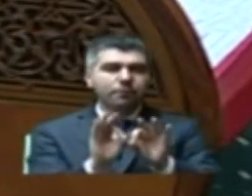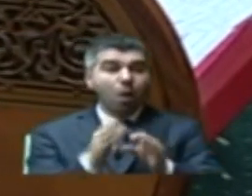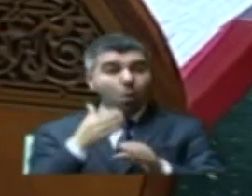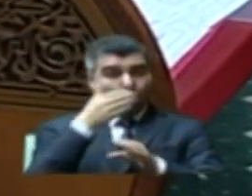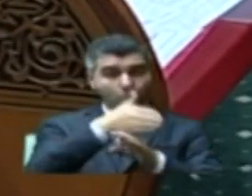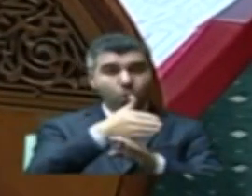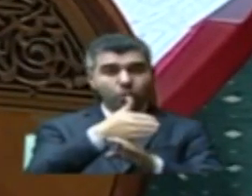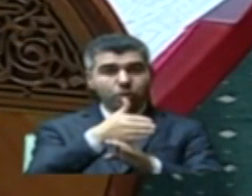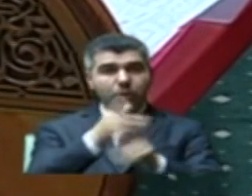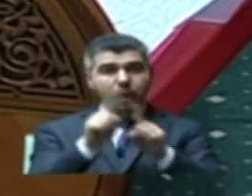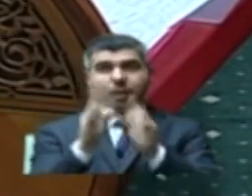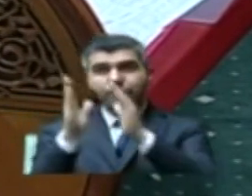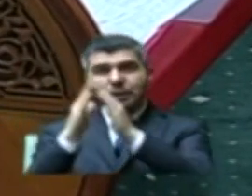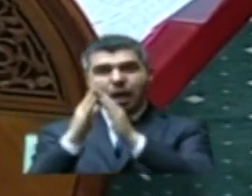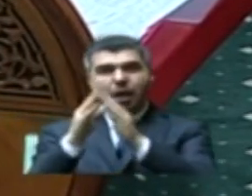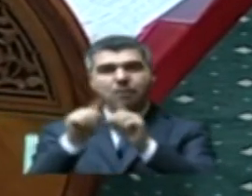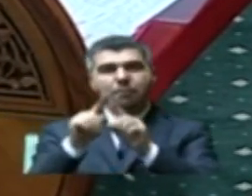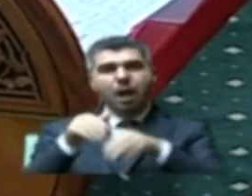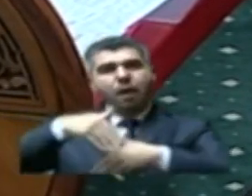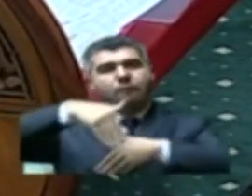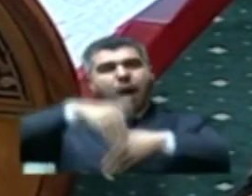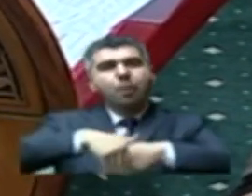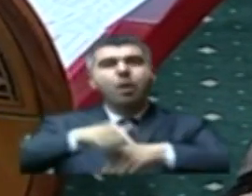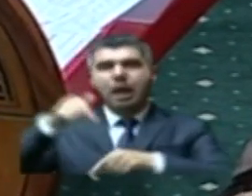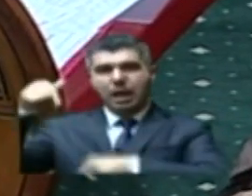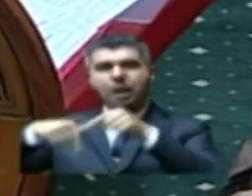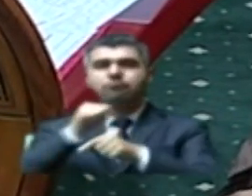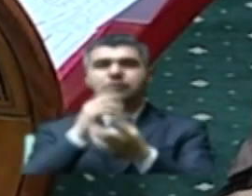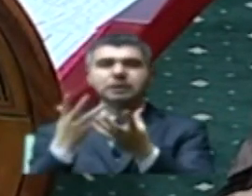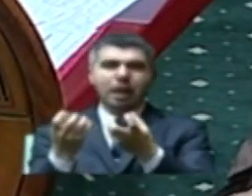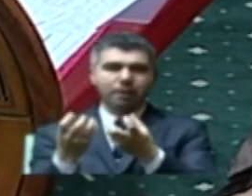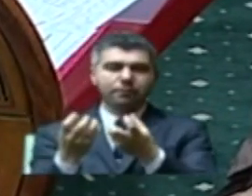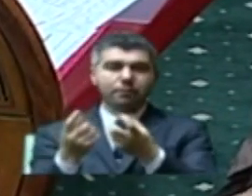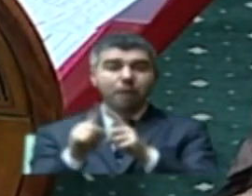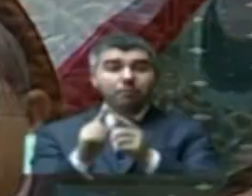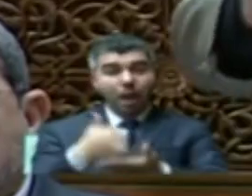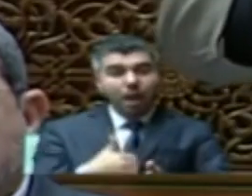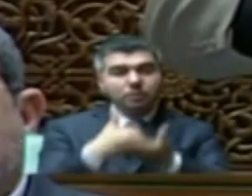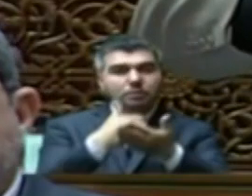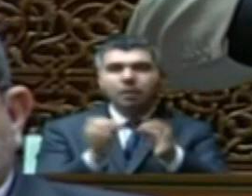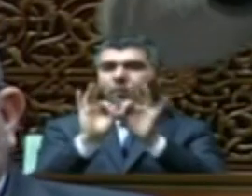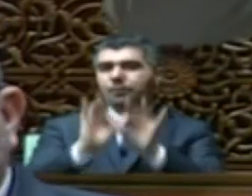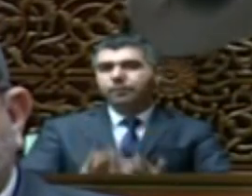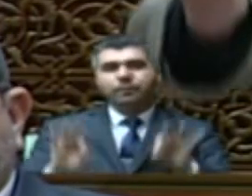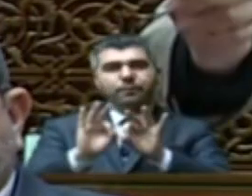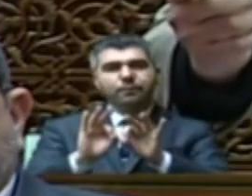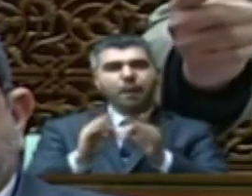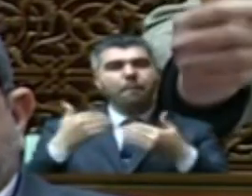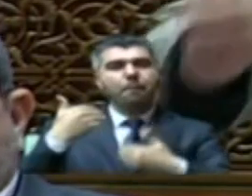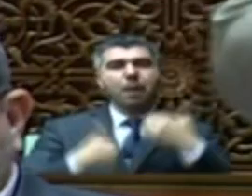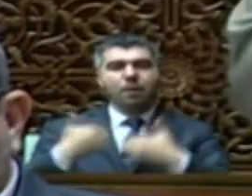بيته إلا إلى القبر، لأنهم حتى ذلك الأدوات التي توفرها بعض الجهات لا يصلون